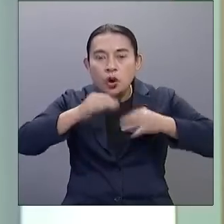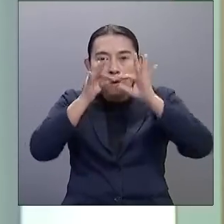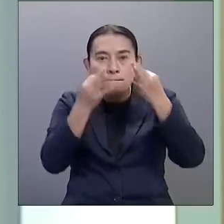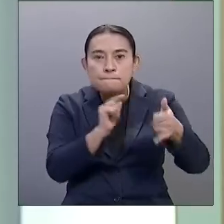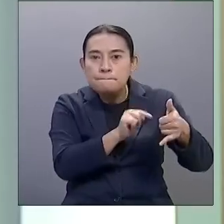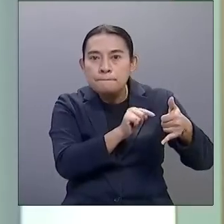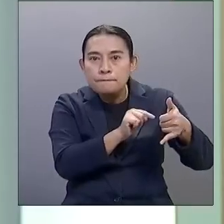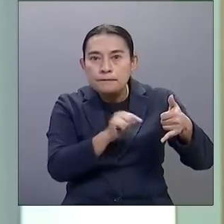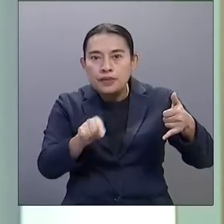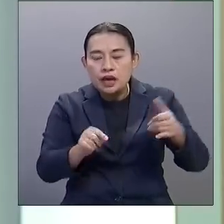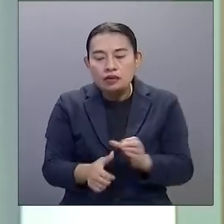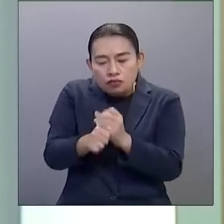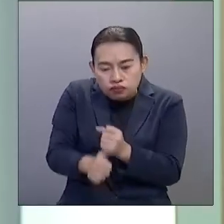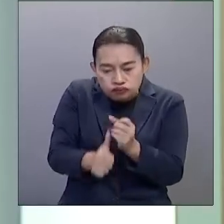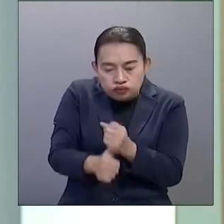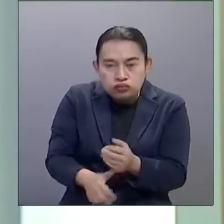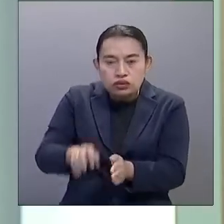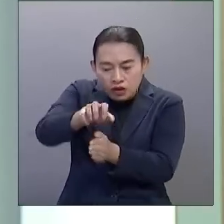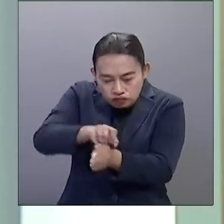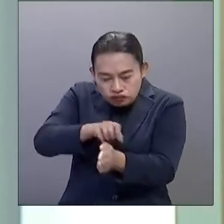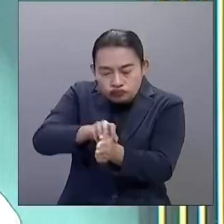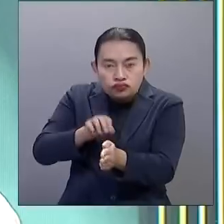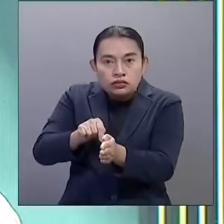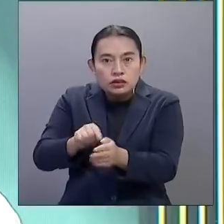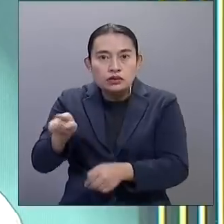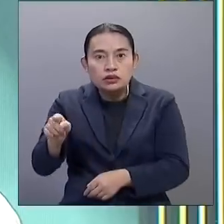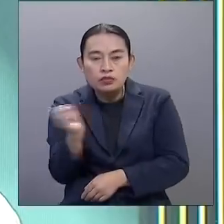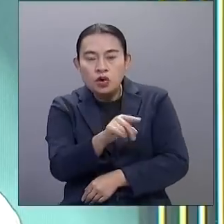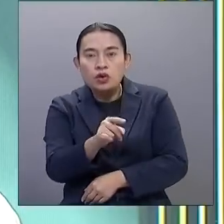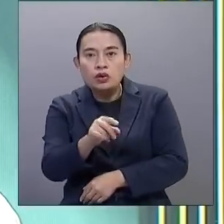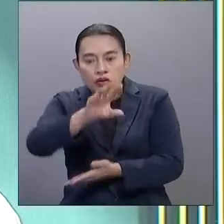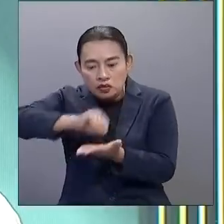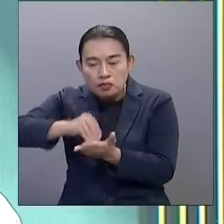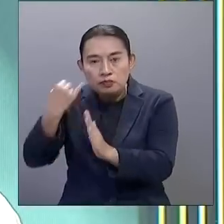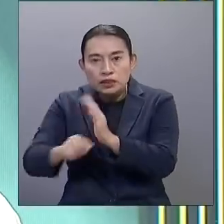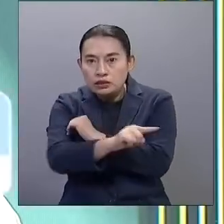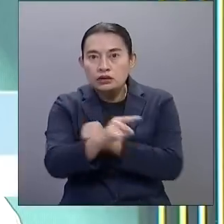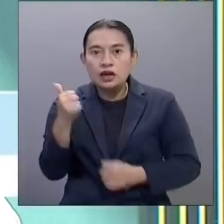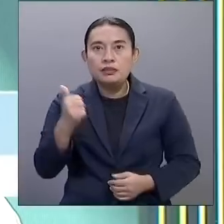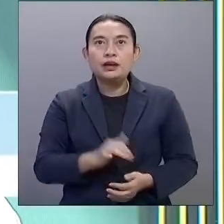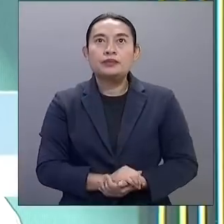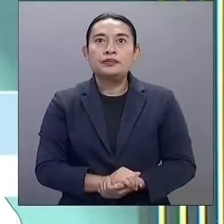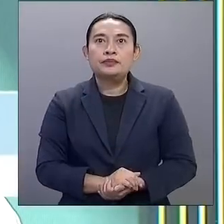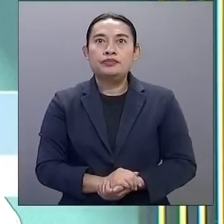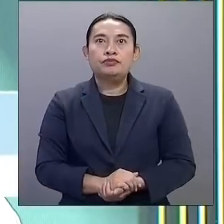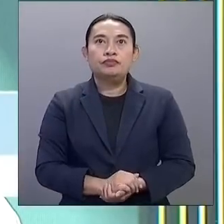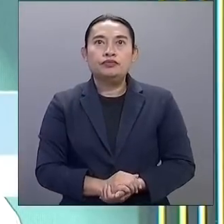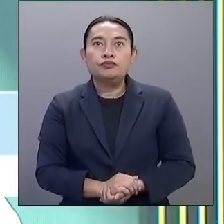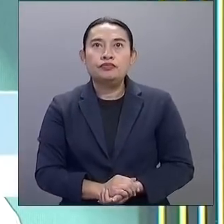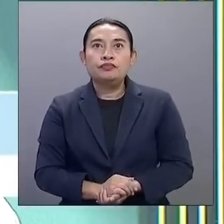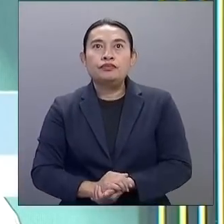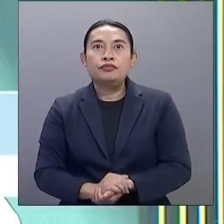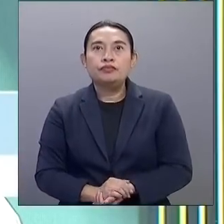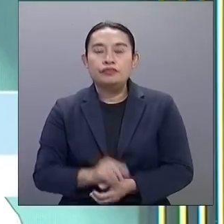าจะเป็นขับถ่ายหรือว่าข่วนบอกหรือทำข้อของเสียหายได้ไหมครับ อ๋อโอเคครับต้องพิจารณาอย่างนี้ก่อนเนาะว่าในการทำ